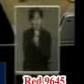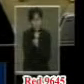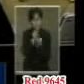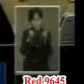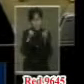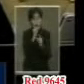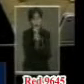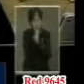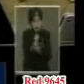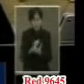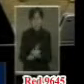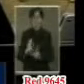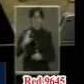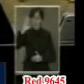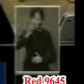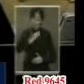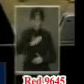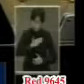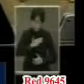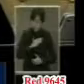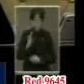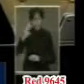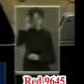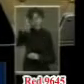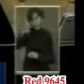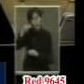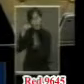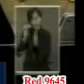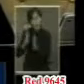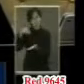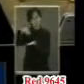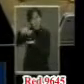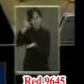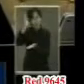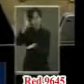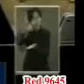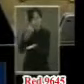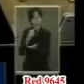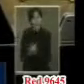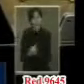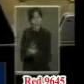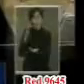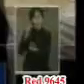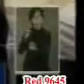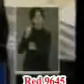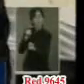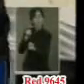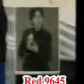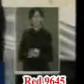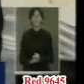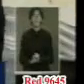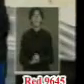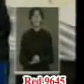นครับ ไม่ใช่นะประท้วงผมหรือว่าประท้วงผู้อภิปราย ก็ประท้วงผู้อภิปรายครับ